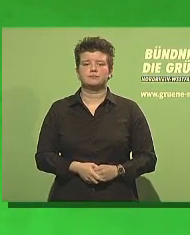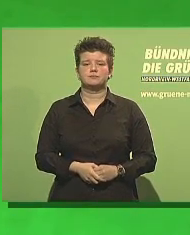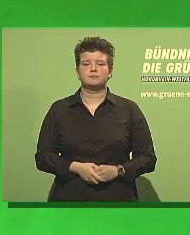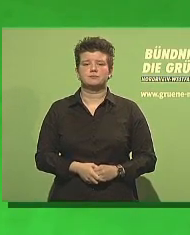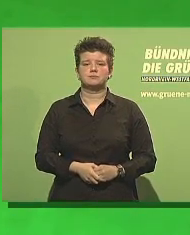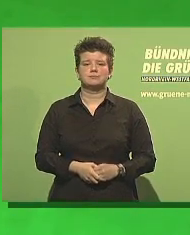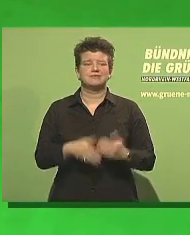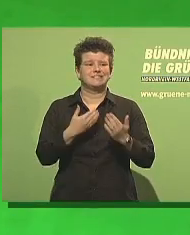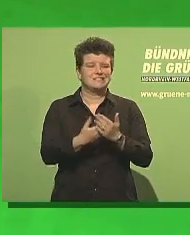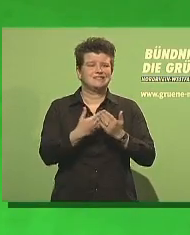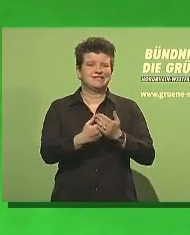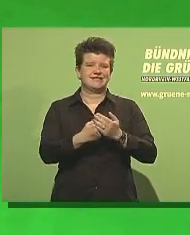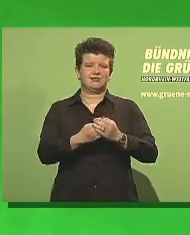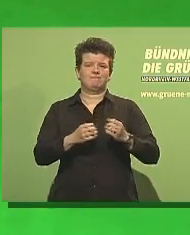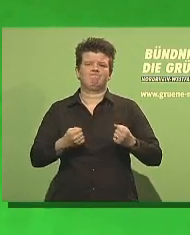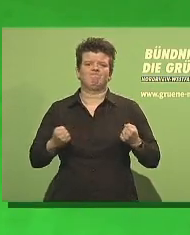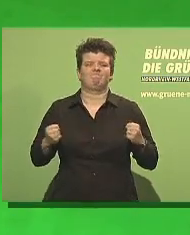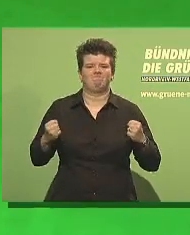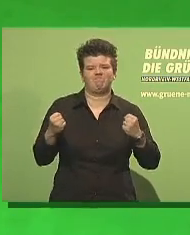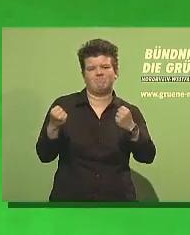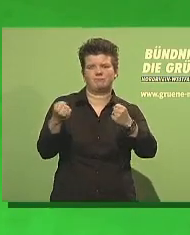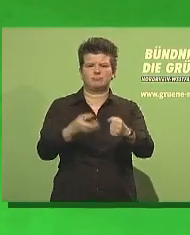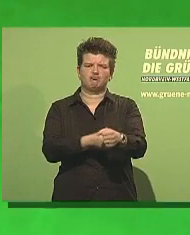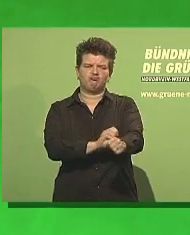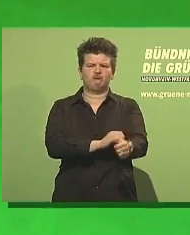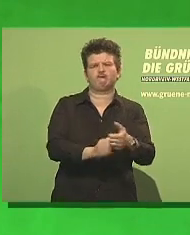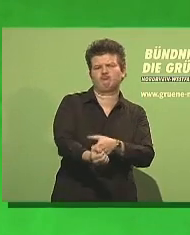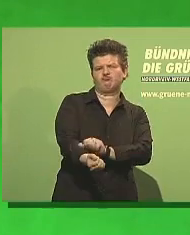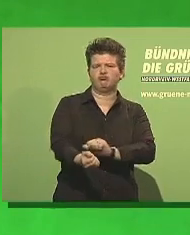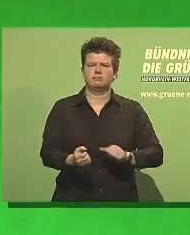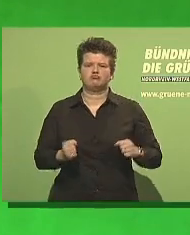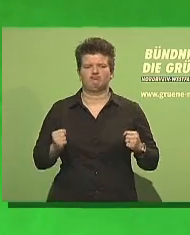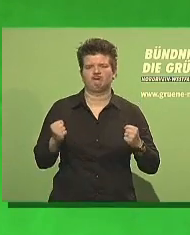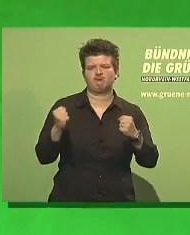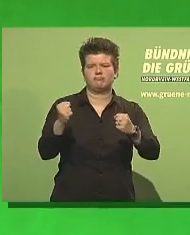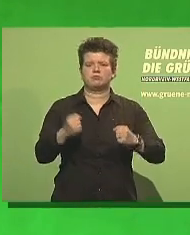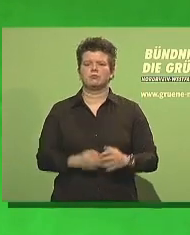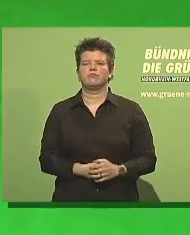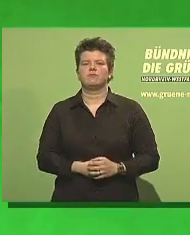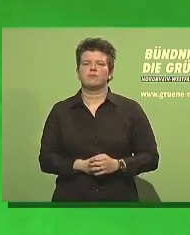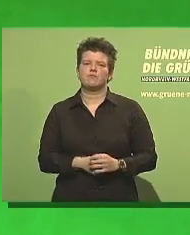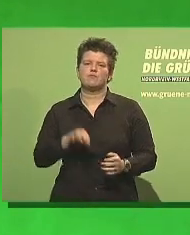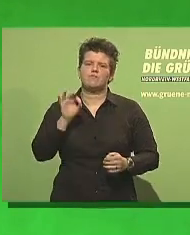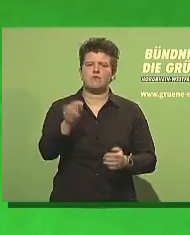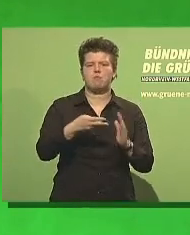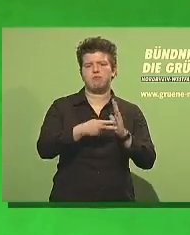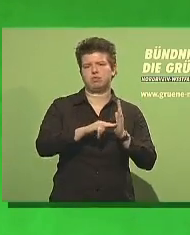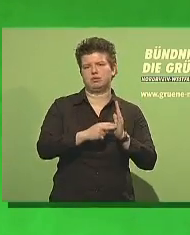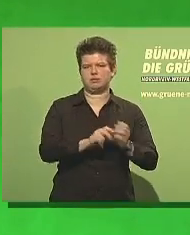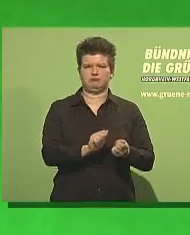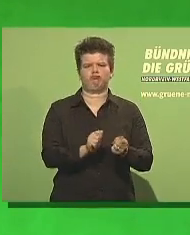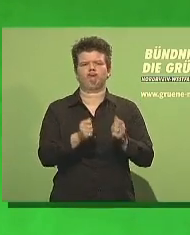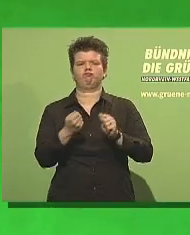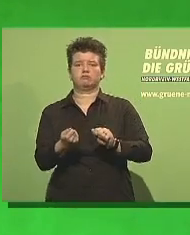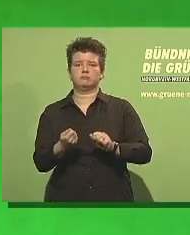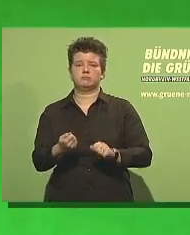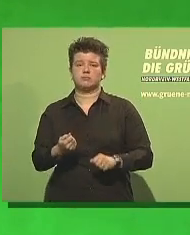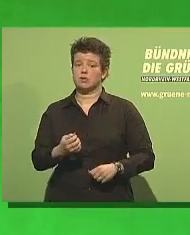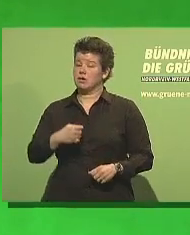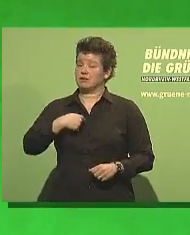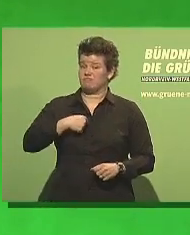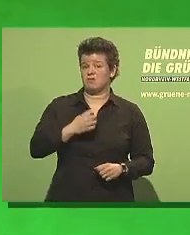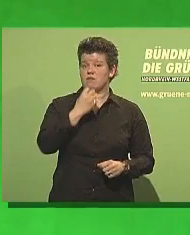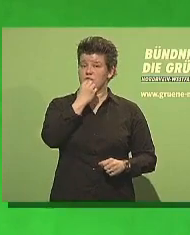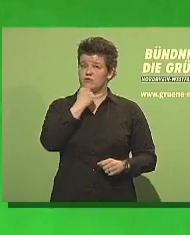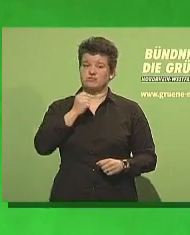Packen wir es an, kämpfen wir für einen Politikwechsel und kämpfen wir für starke Grüne. Ich habe Lust, mit euch Wahlkampf zu